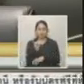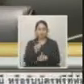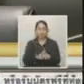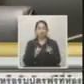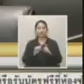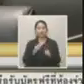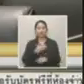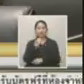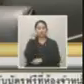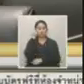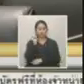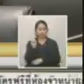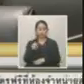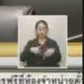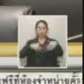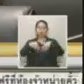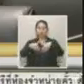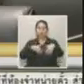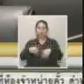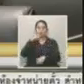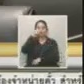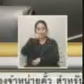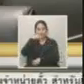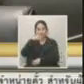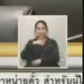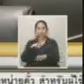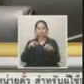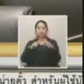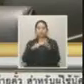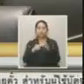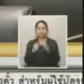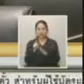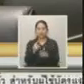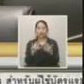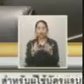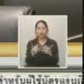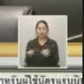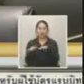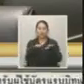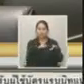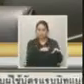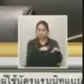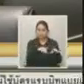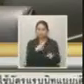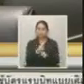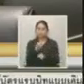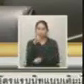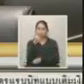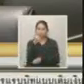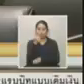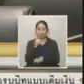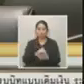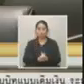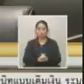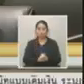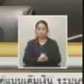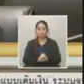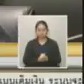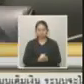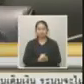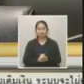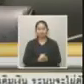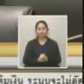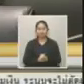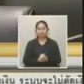ขอให้ท่านและพี่น้องประชาชนดื่มกินยาพิษไปก่อนจนกว่าจะพร้อมอย่างนี้ก็ได้ด้วยเหรอครับท่านประธาน